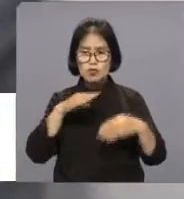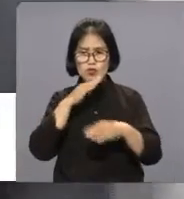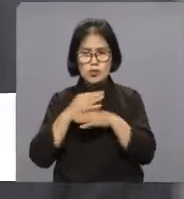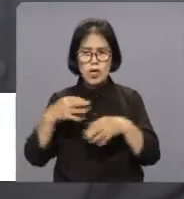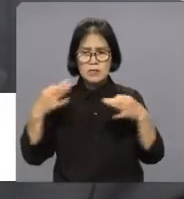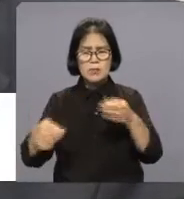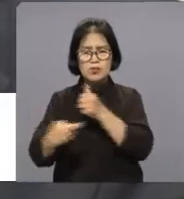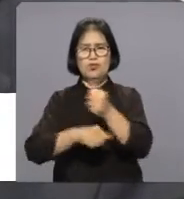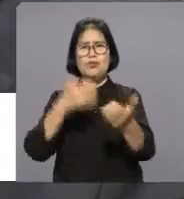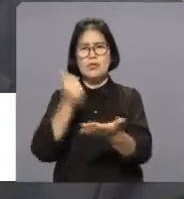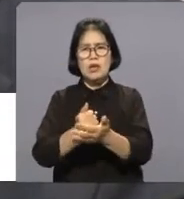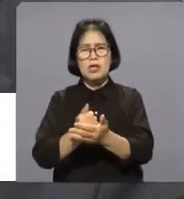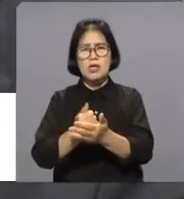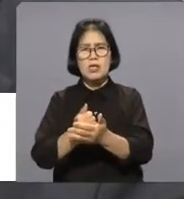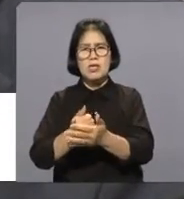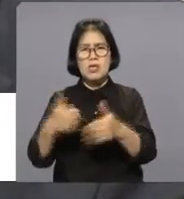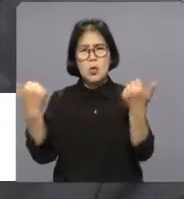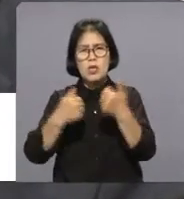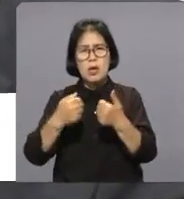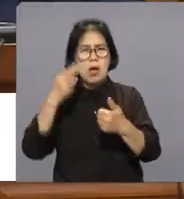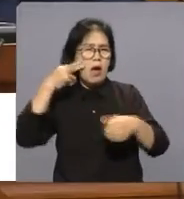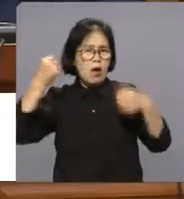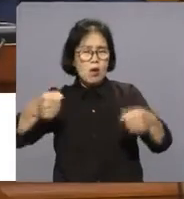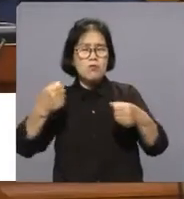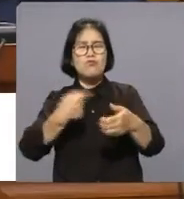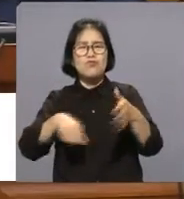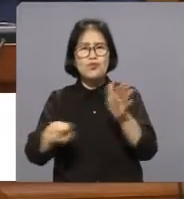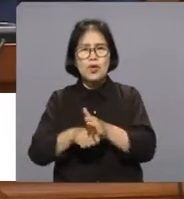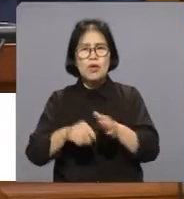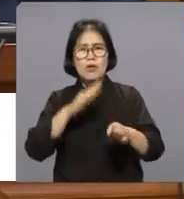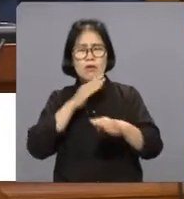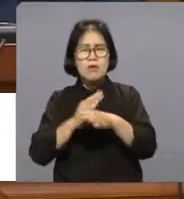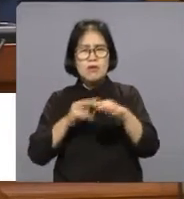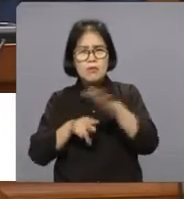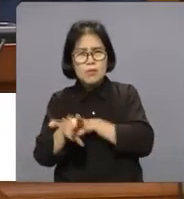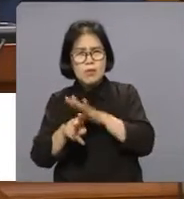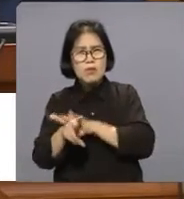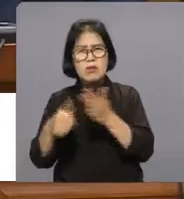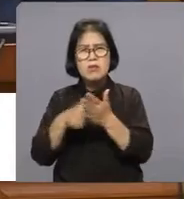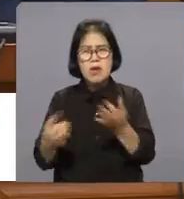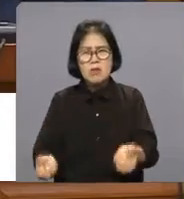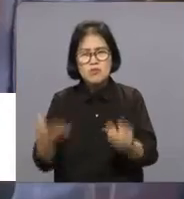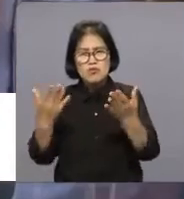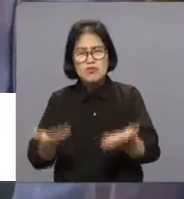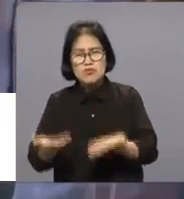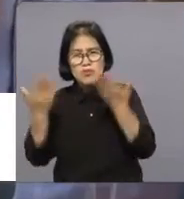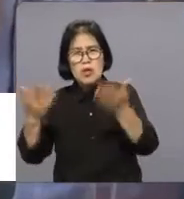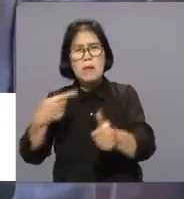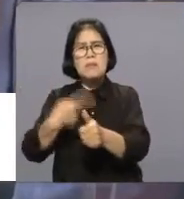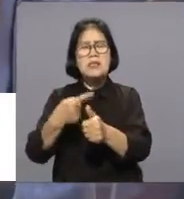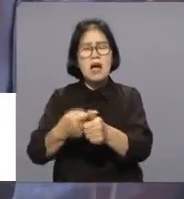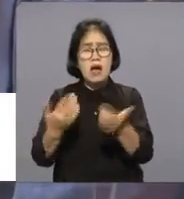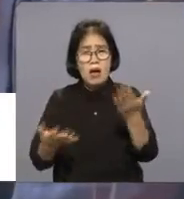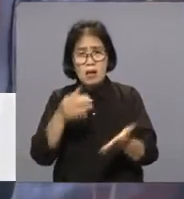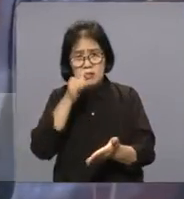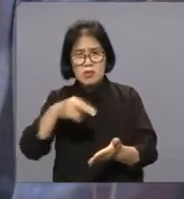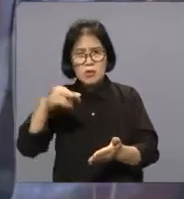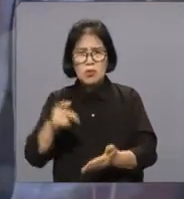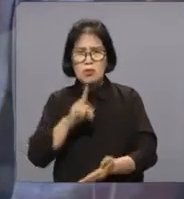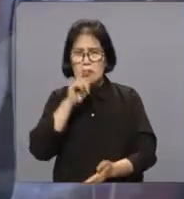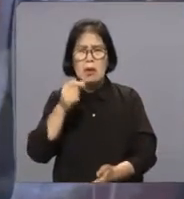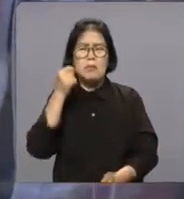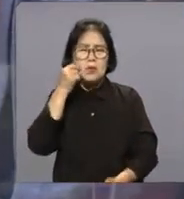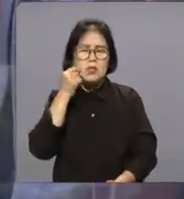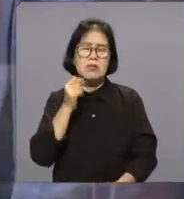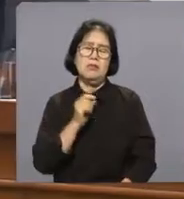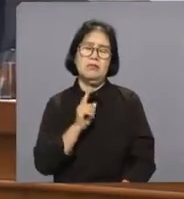김정은 위원장과의 정상회담 쇼를 위해 탈북민을 제물로 바쳤다는 비난을 받아도 할 말이 없을 거라고